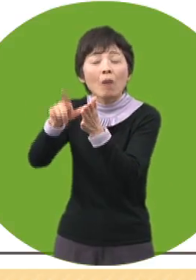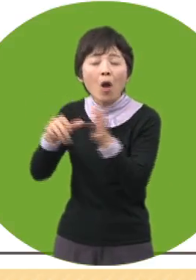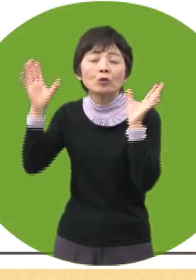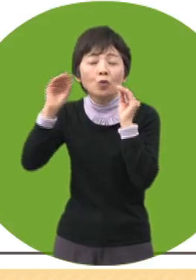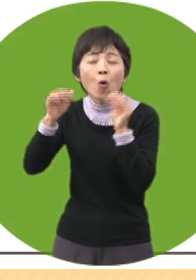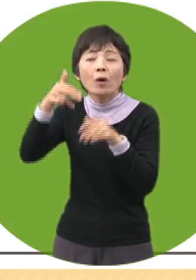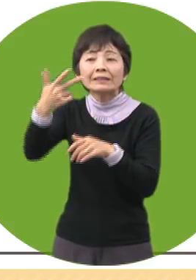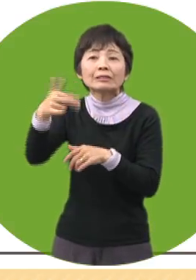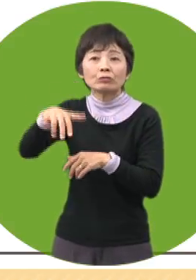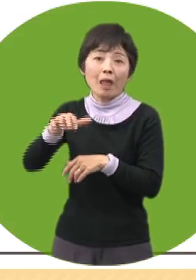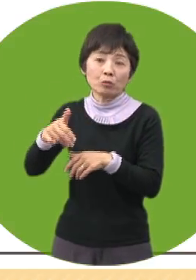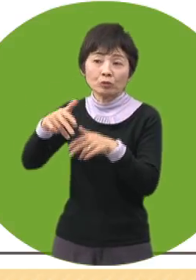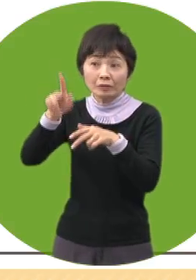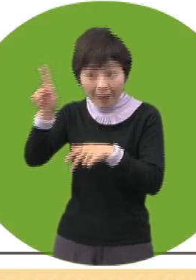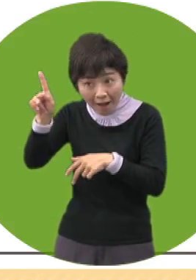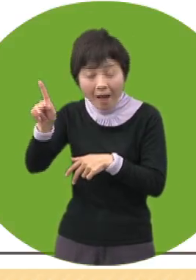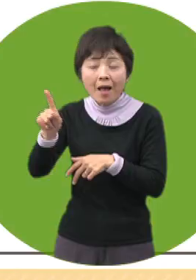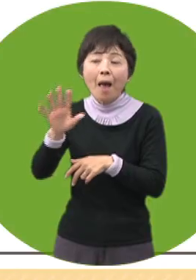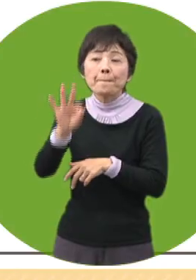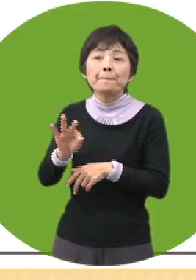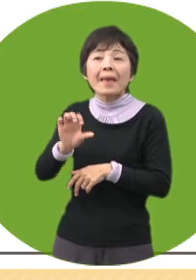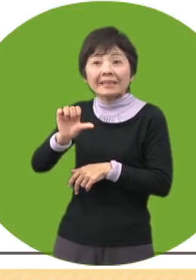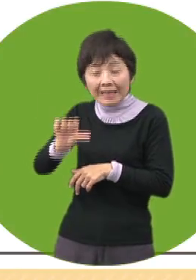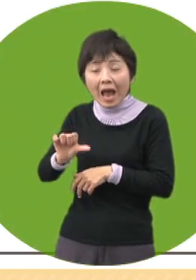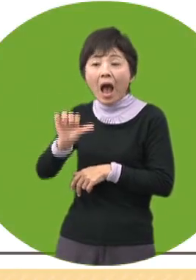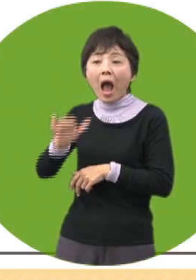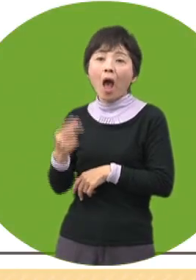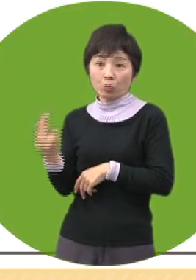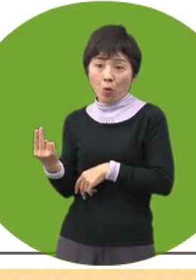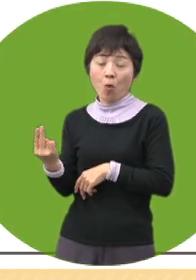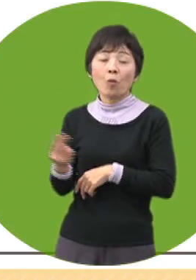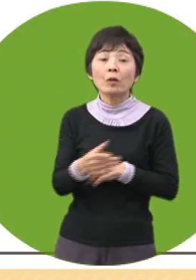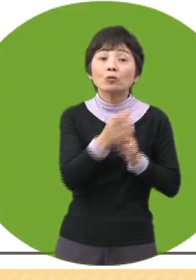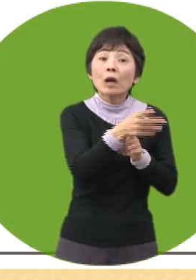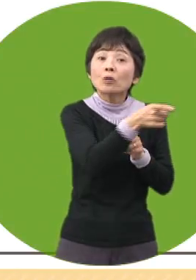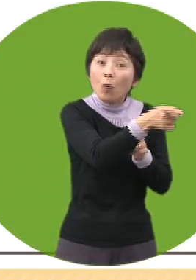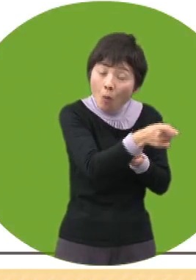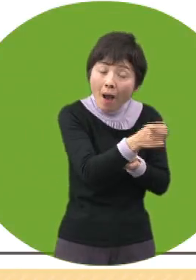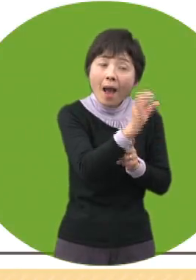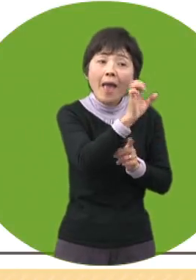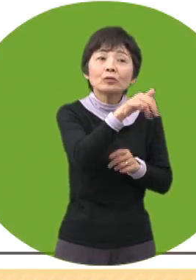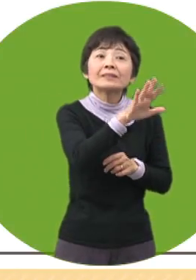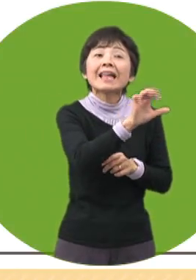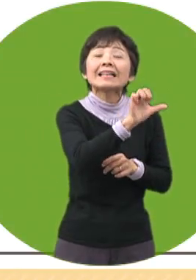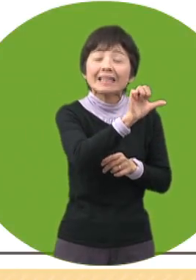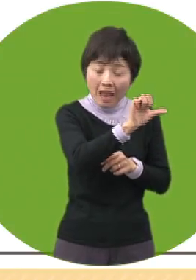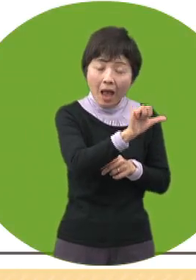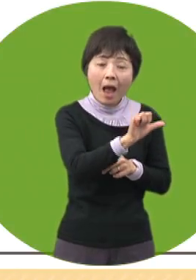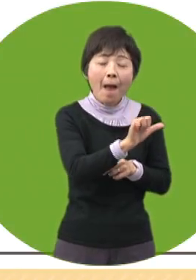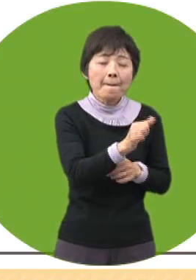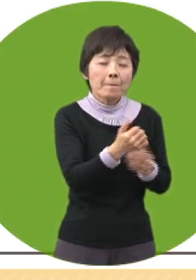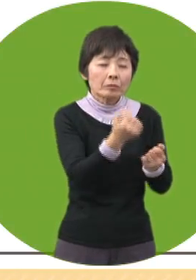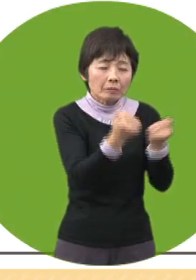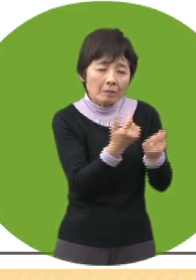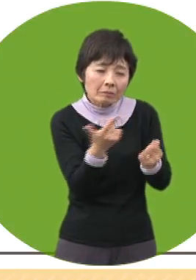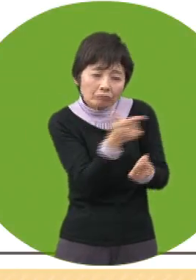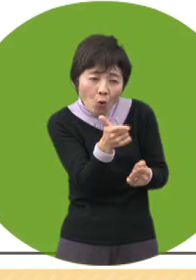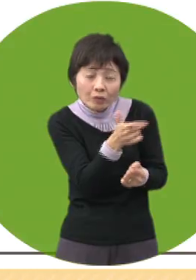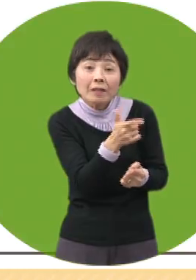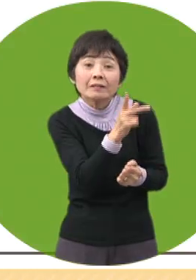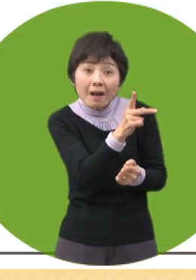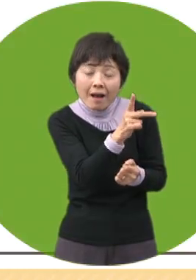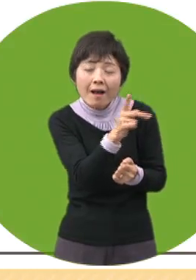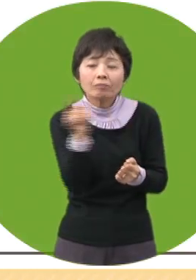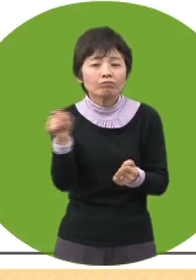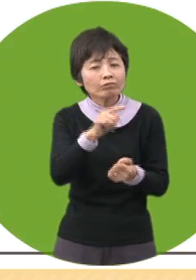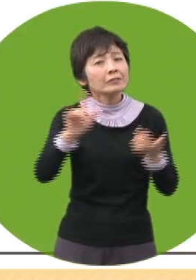報システム科、メディアアート科、浦添校にはエクステリア科、板金溶接科といったそれぞれ